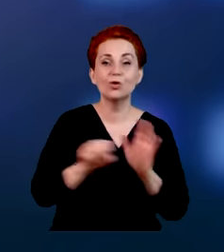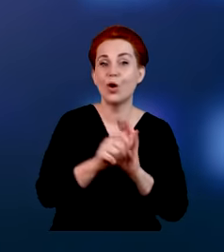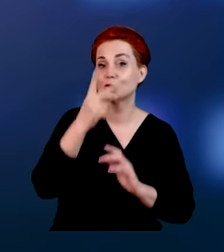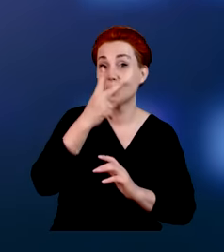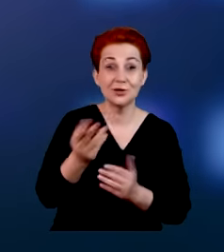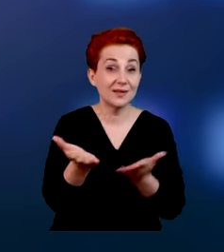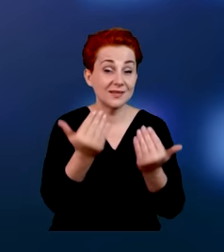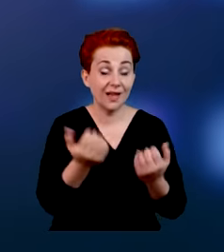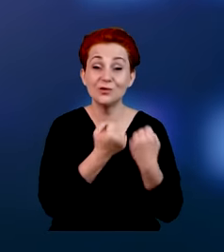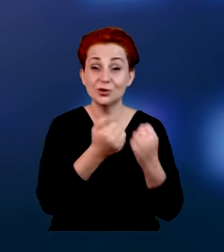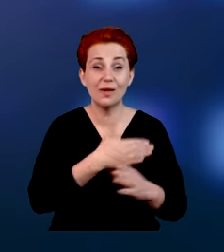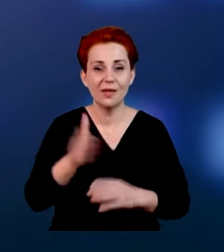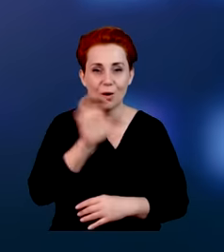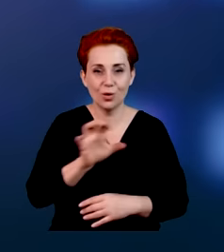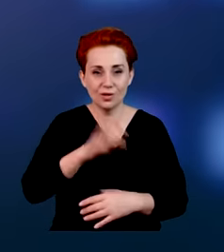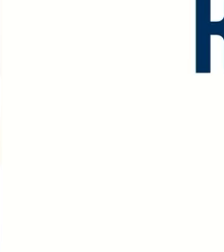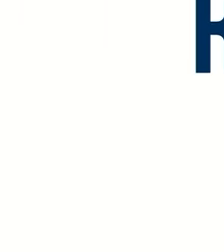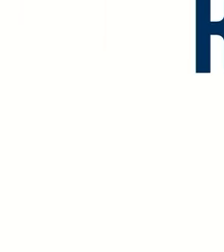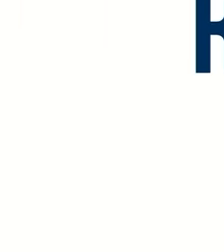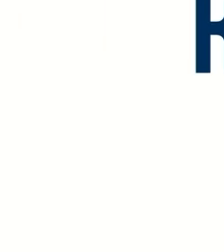do pozostania z republiką